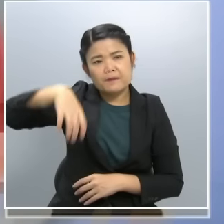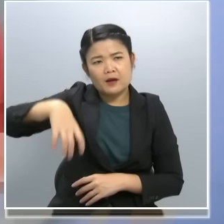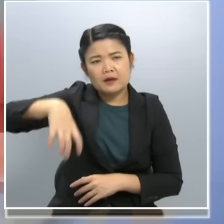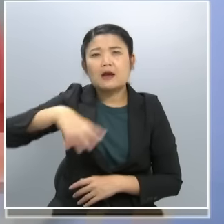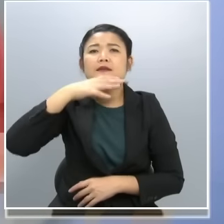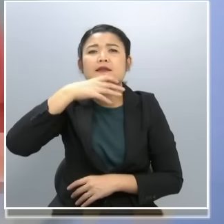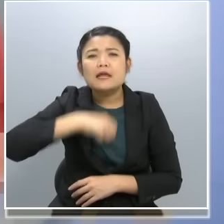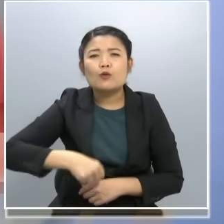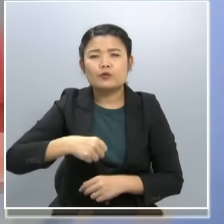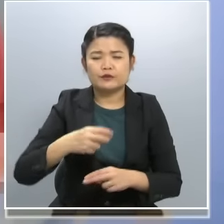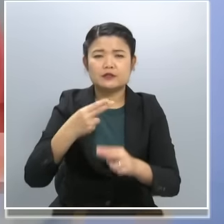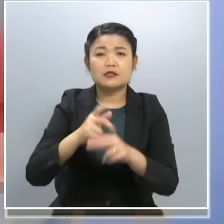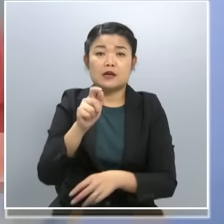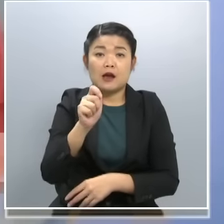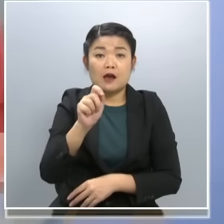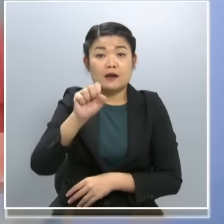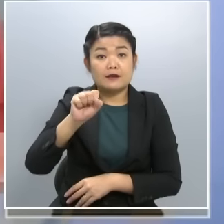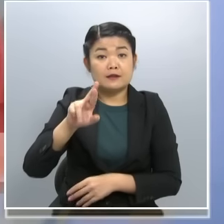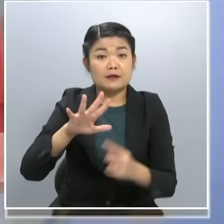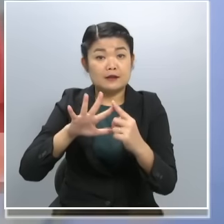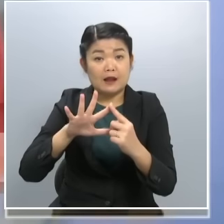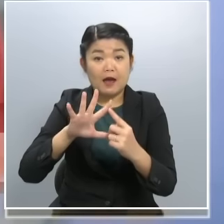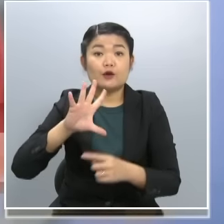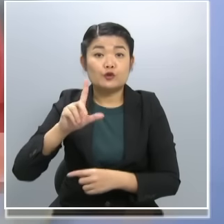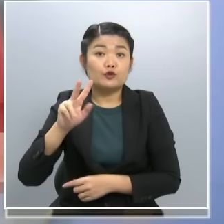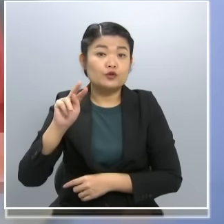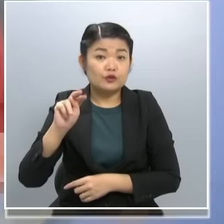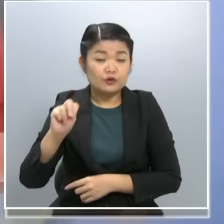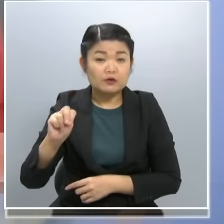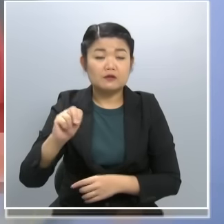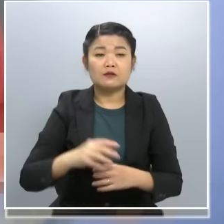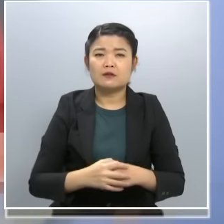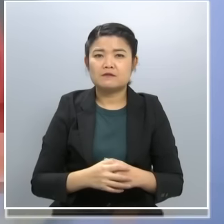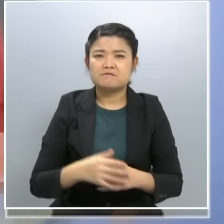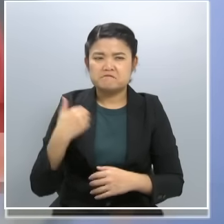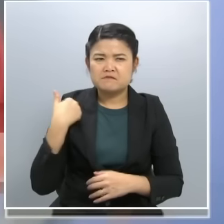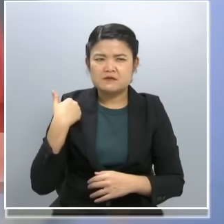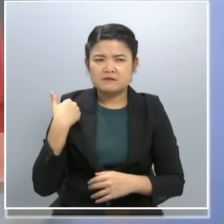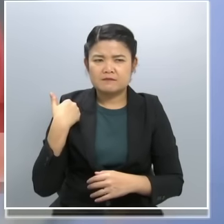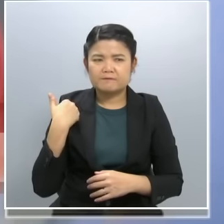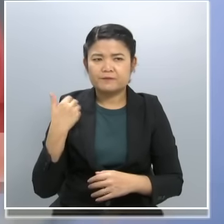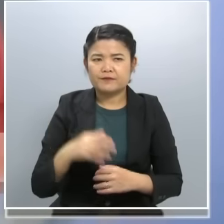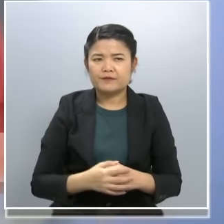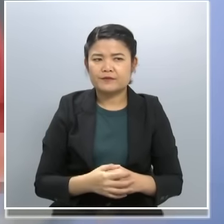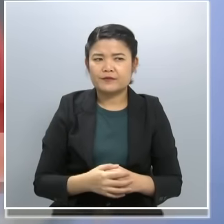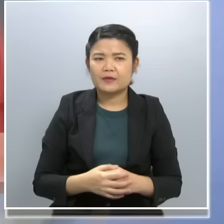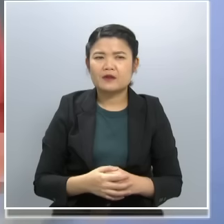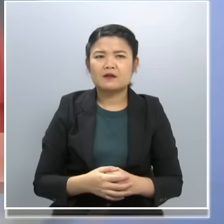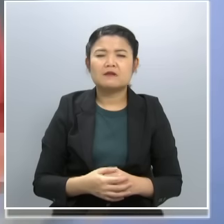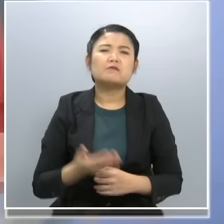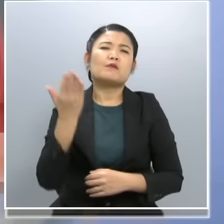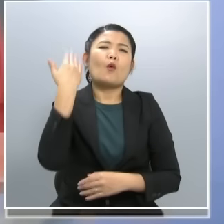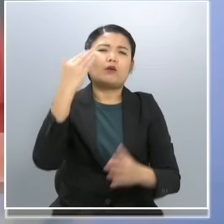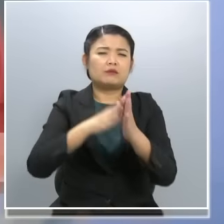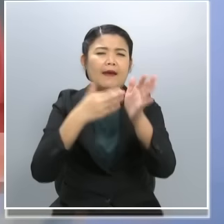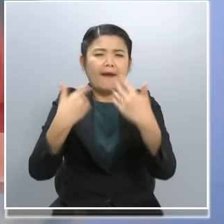ประมาณเนี้ยนะครับพอหลังจากนั้นน่ะผมก็เลยเอ่อมันก็มีเหตุบางสิ่งบางอย่างนั่นแหละแต่อันนี้มันเป็นเรื่องในอดีตเราอย่าไปพูดถึง